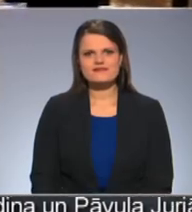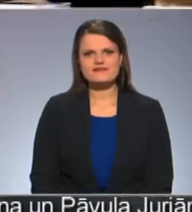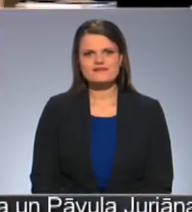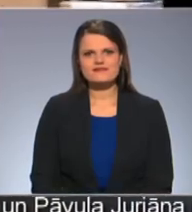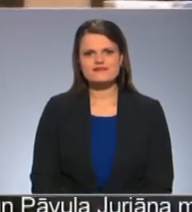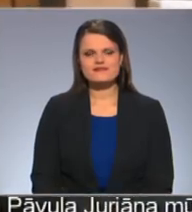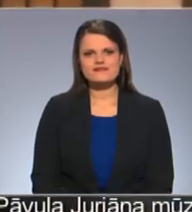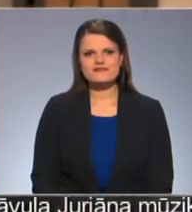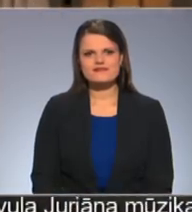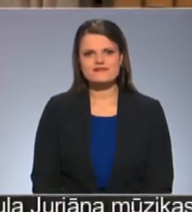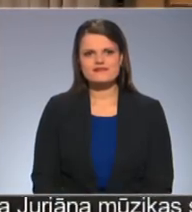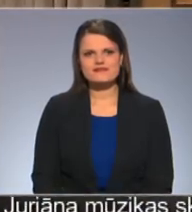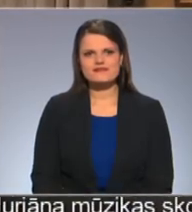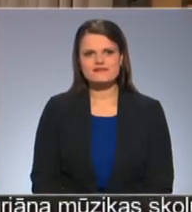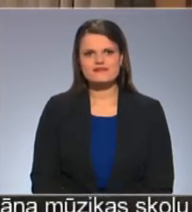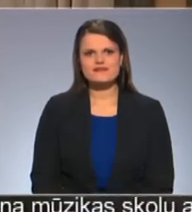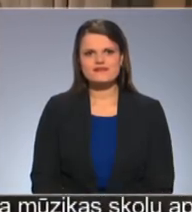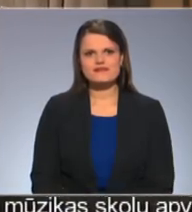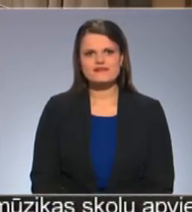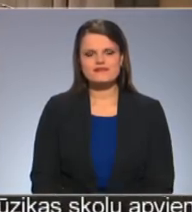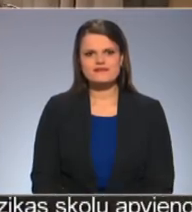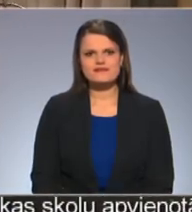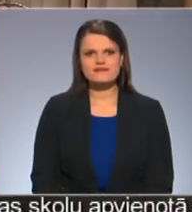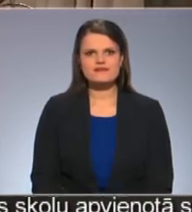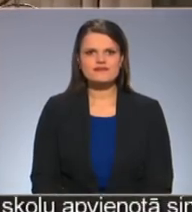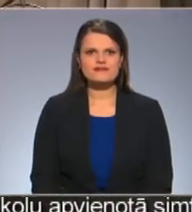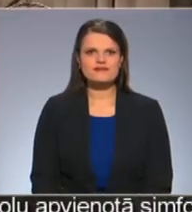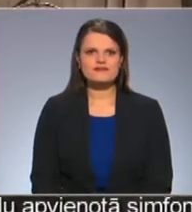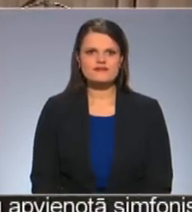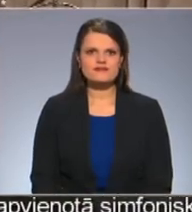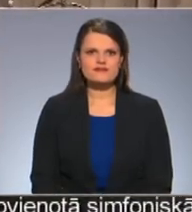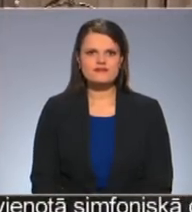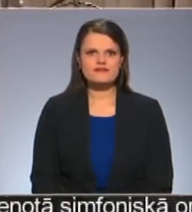Latvijas televīzija.